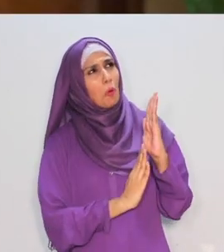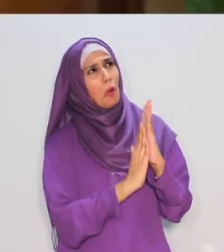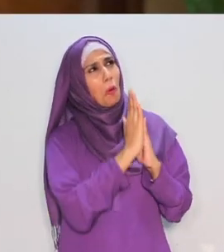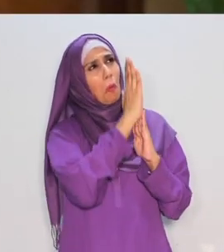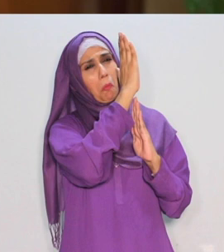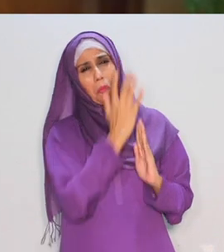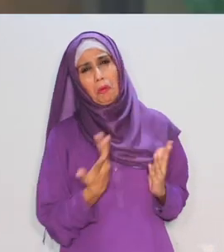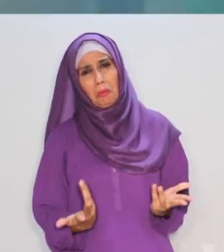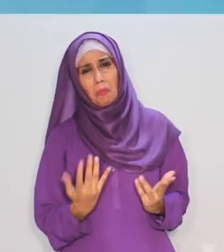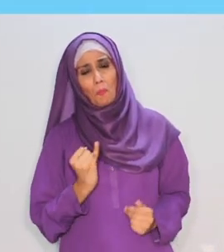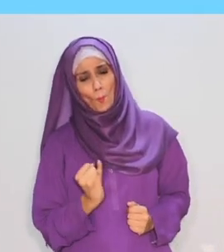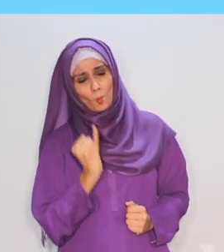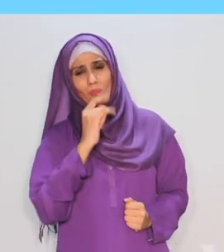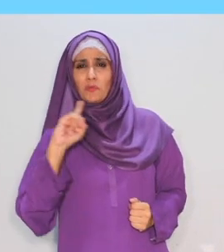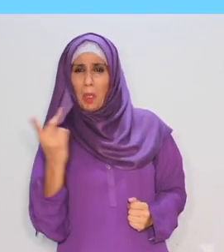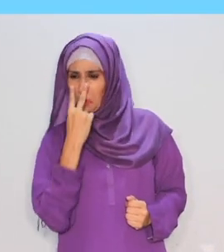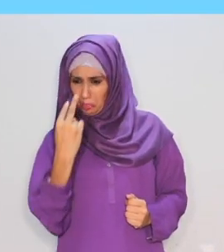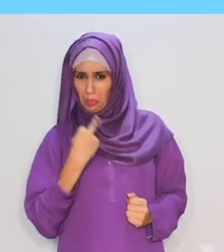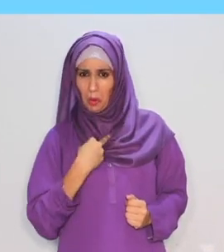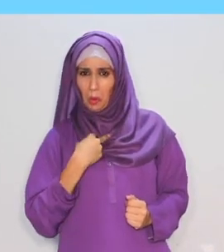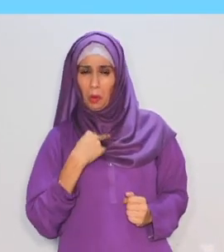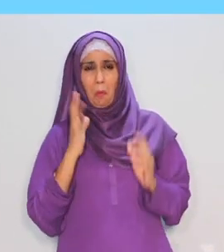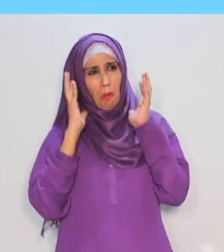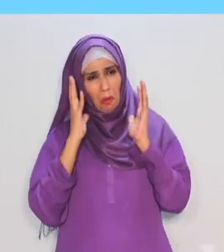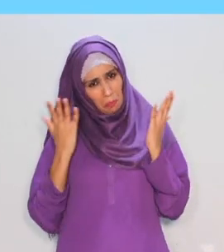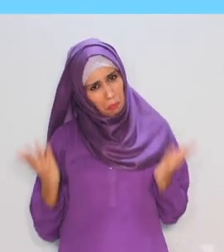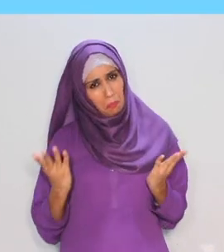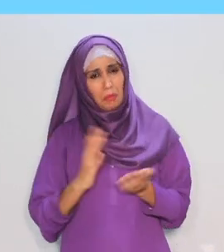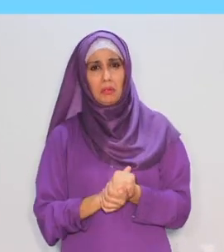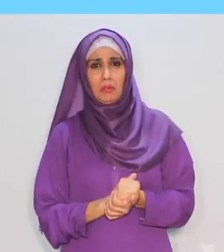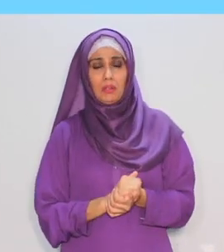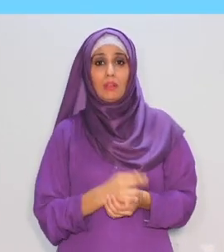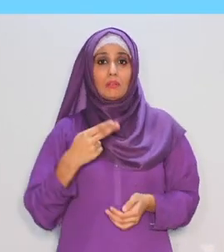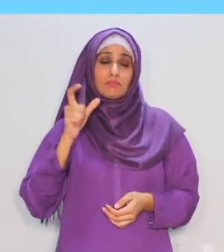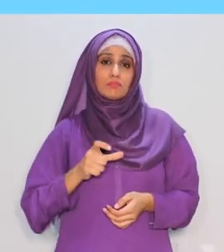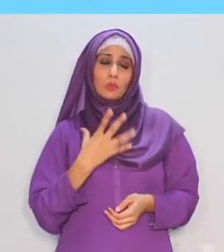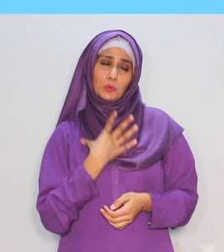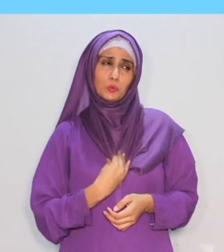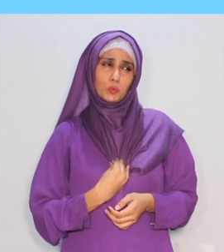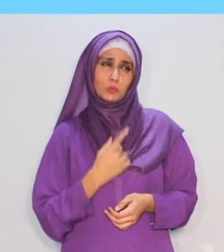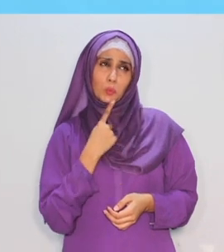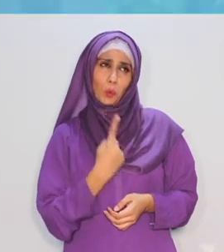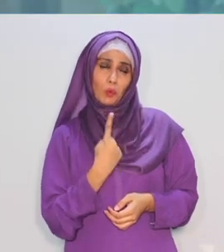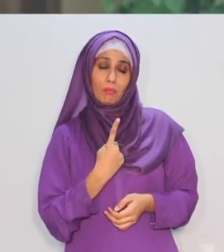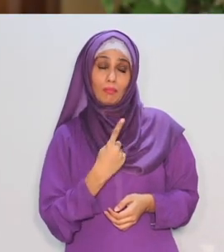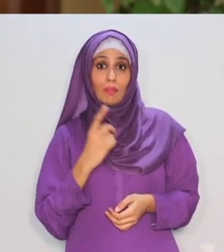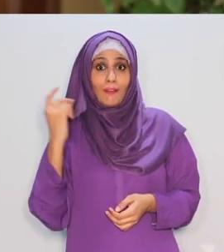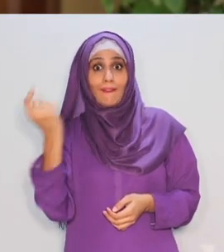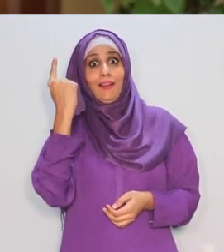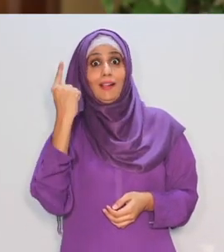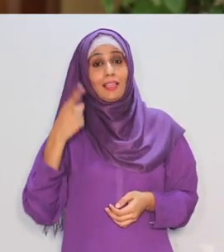हूं मैं, अब सब मेरा और भी मजाक उड़ाएंगे, हादी ने मायूस होकर कहा। एक काम करता